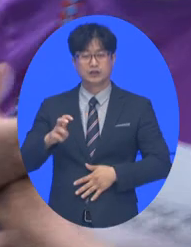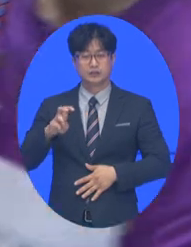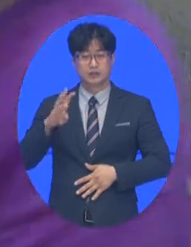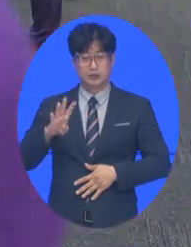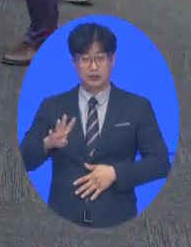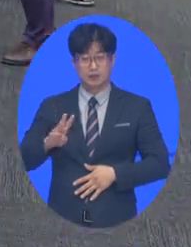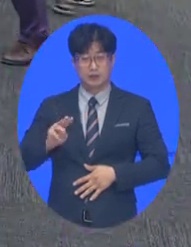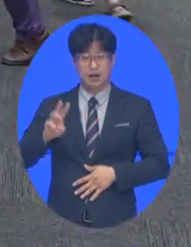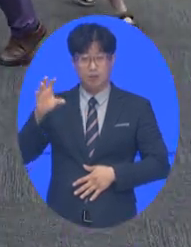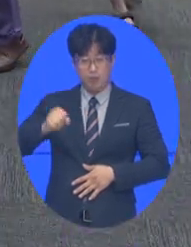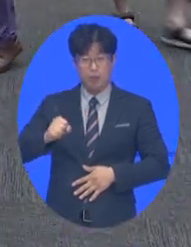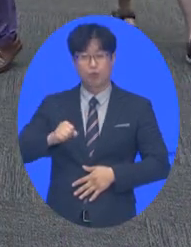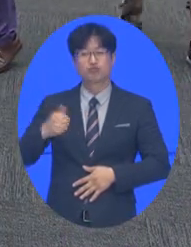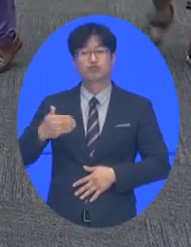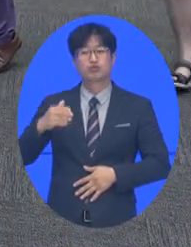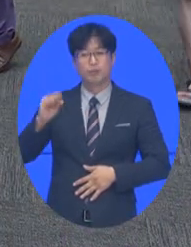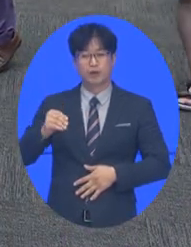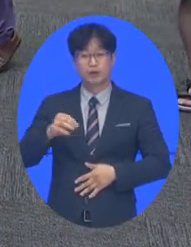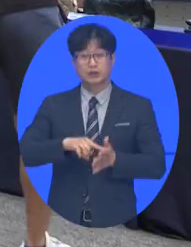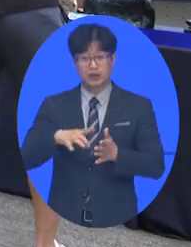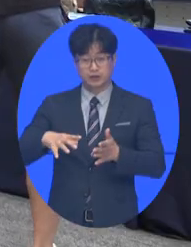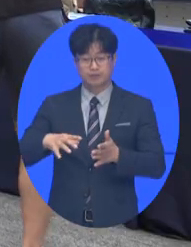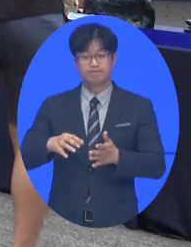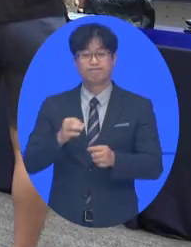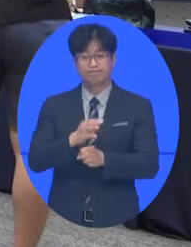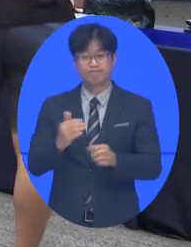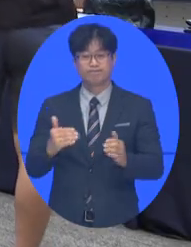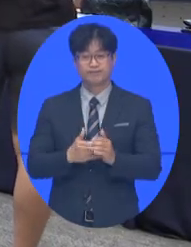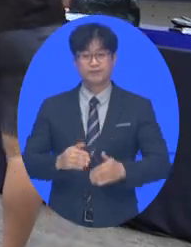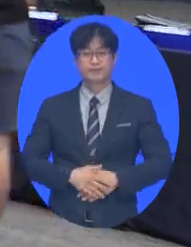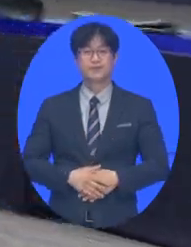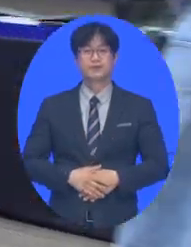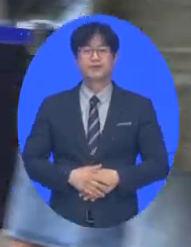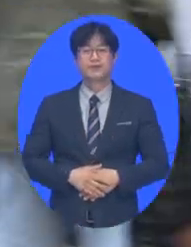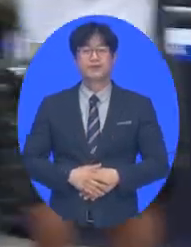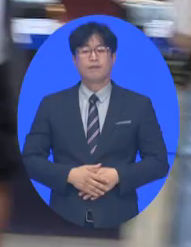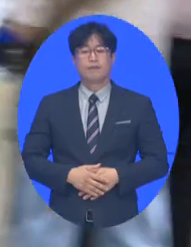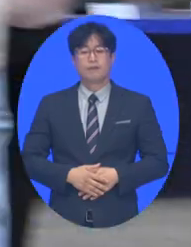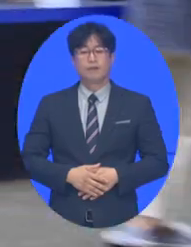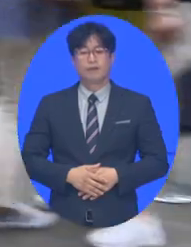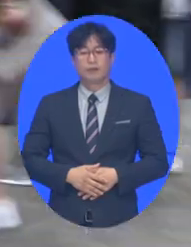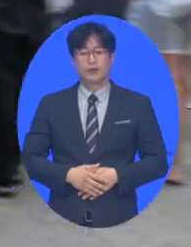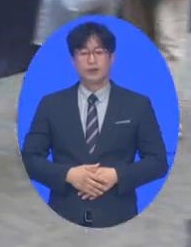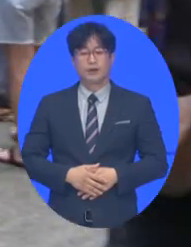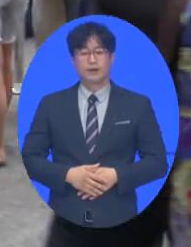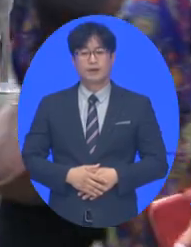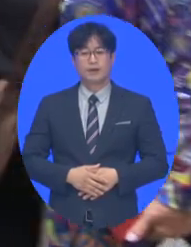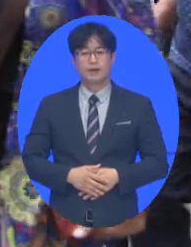23억 9천만 원의 세금을 징수했습니다. 경기 CCTV 최창순입니다.